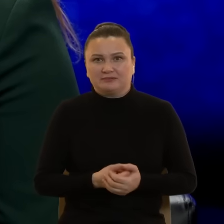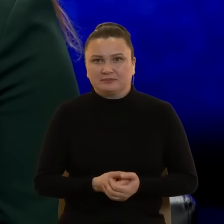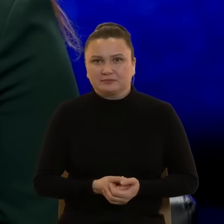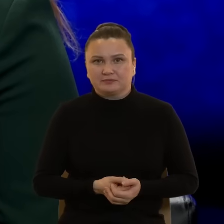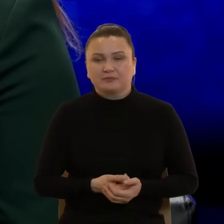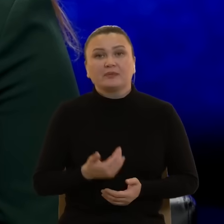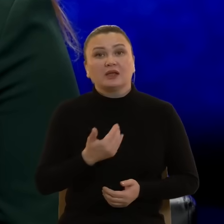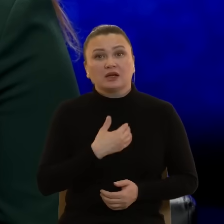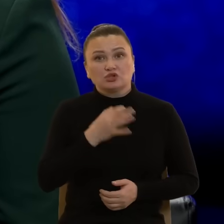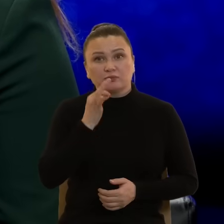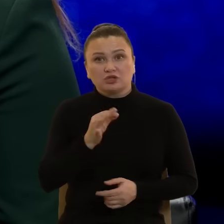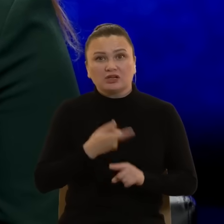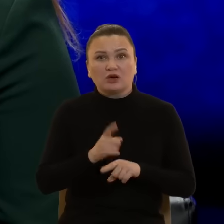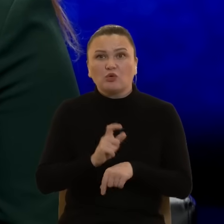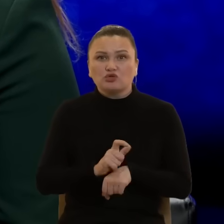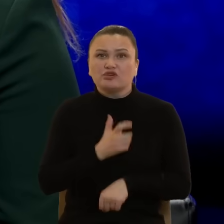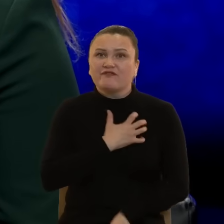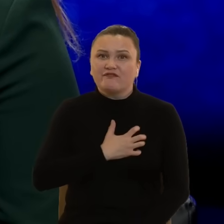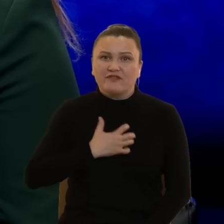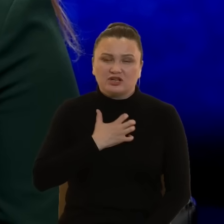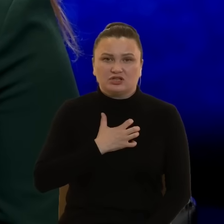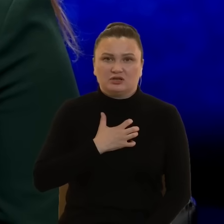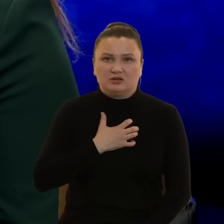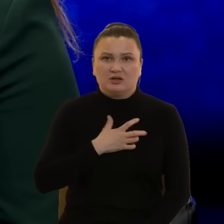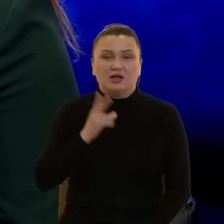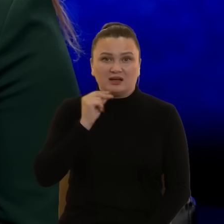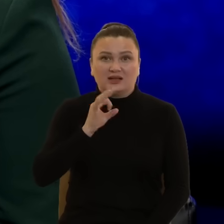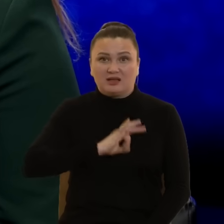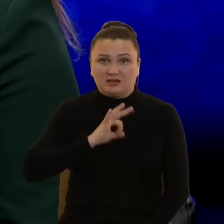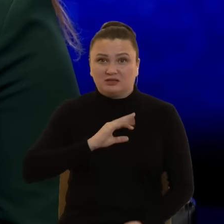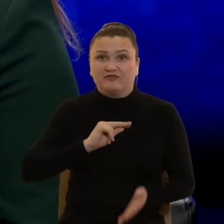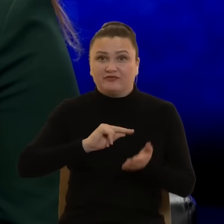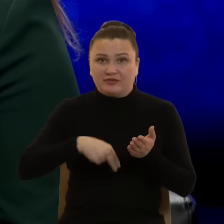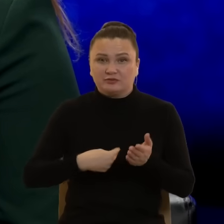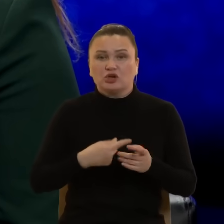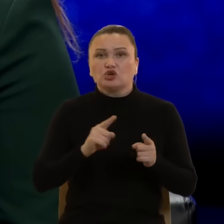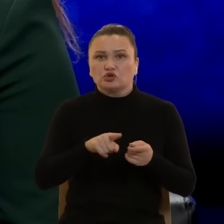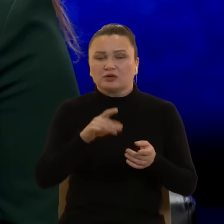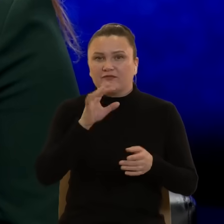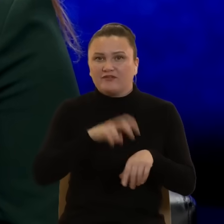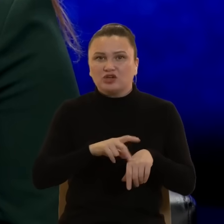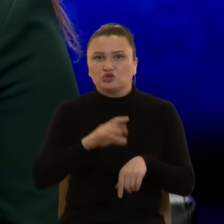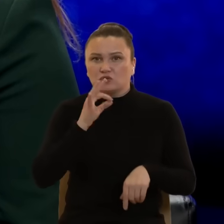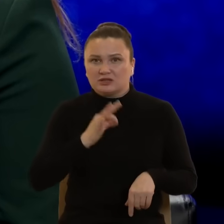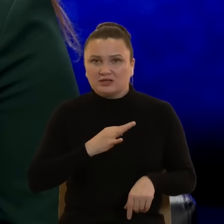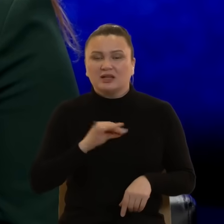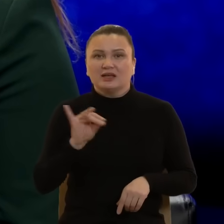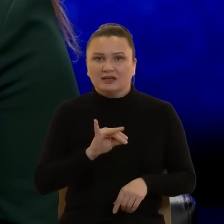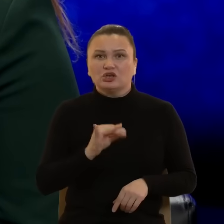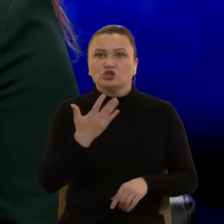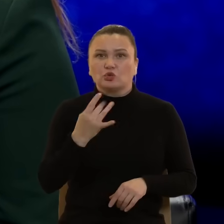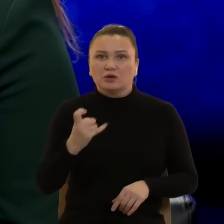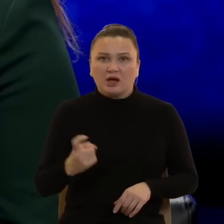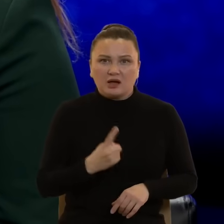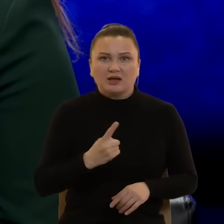Но я хочу подчеркнуть, что это очень важно, соблюдать при назначении антибиотиков рекомендации врача и по